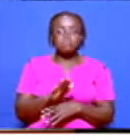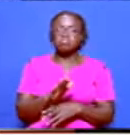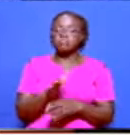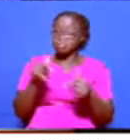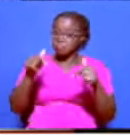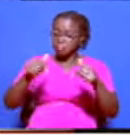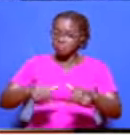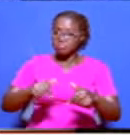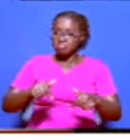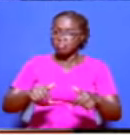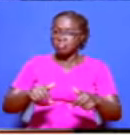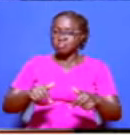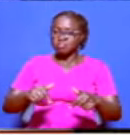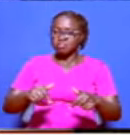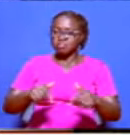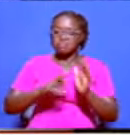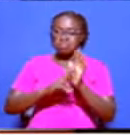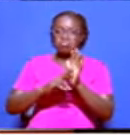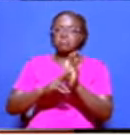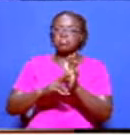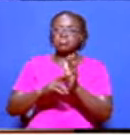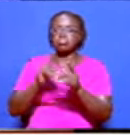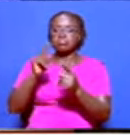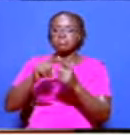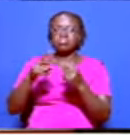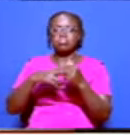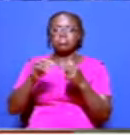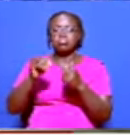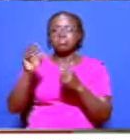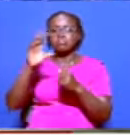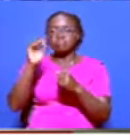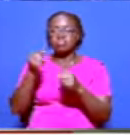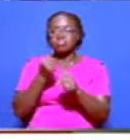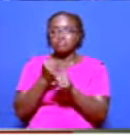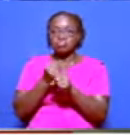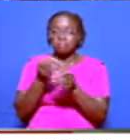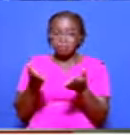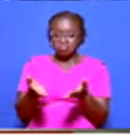it's representing towards 70% of the employees of the hotel.